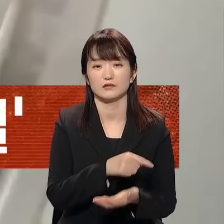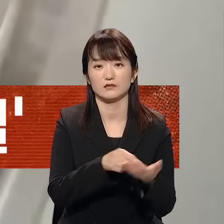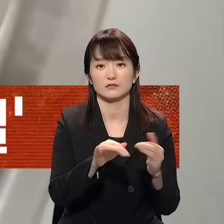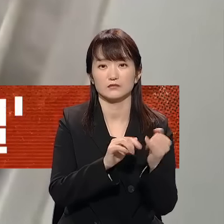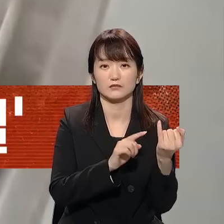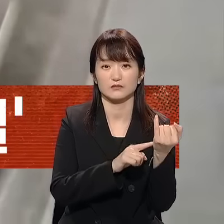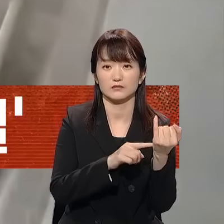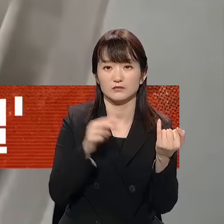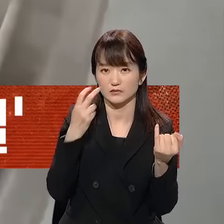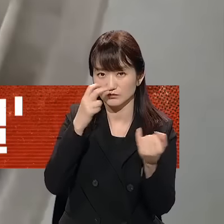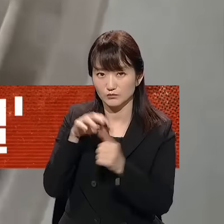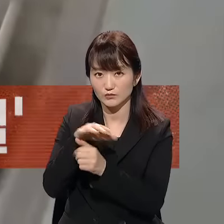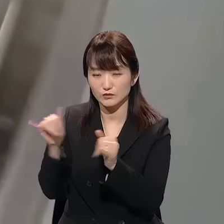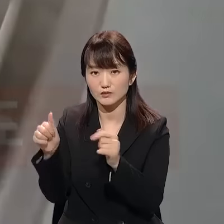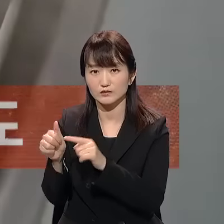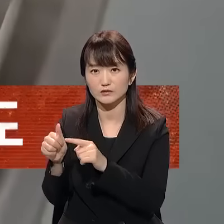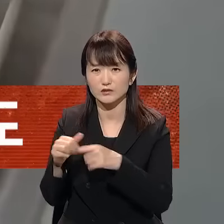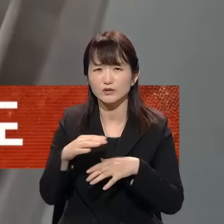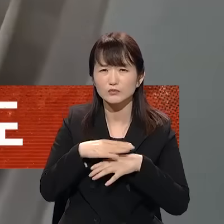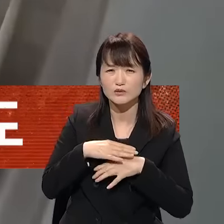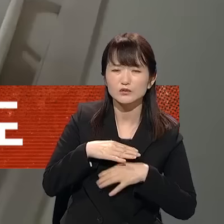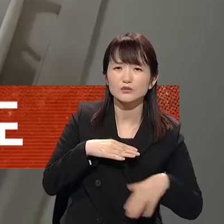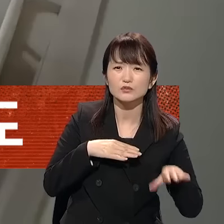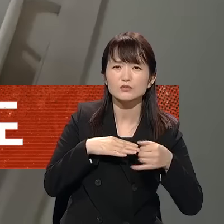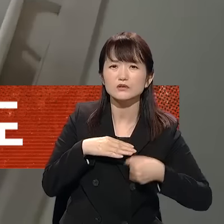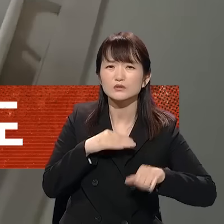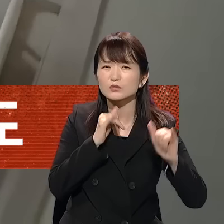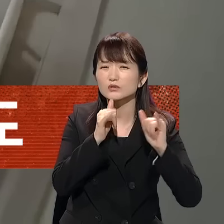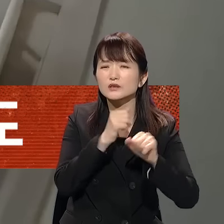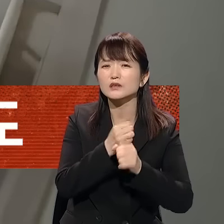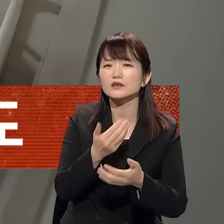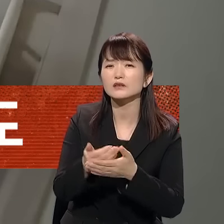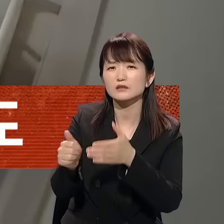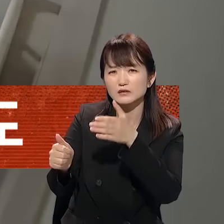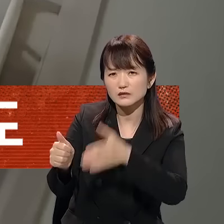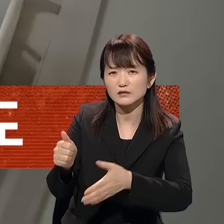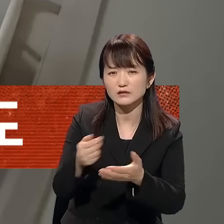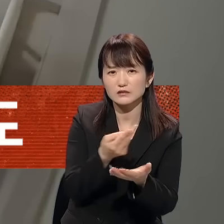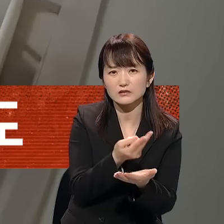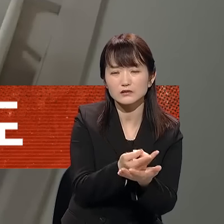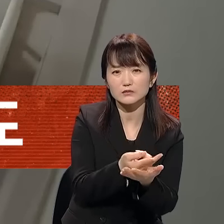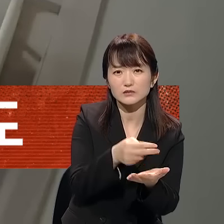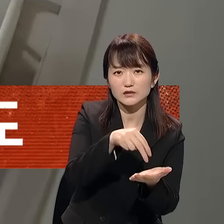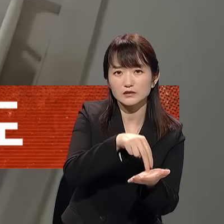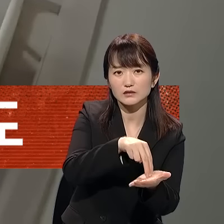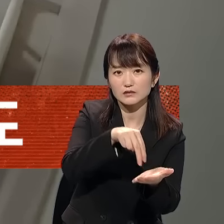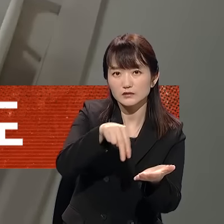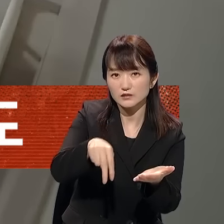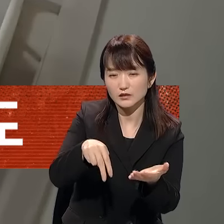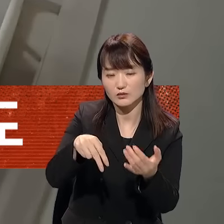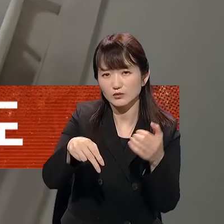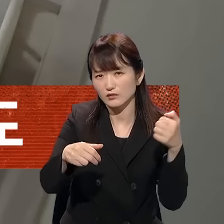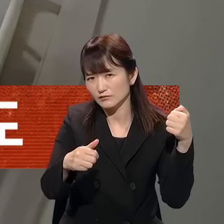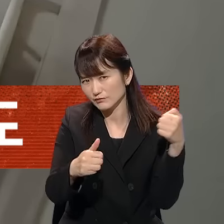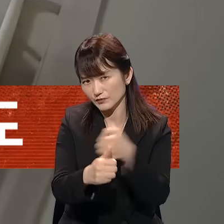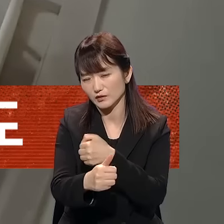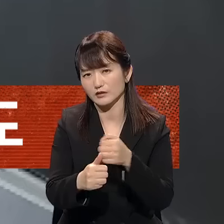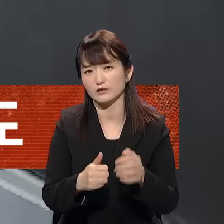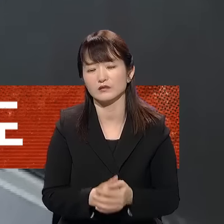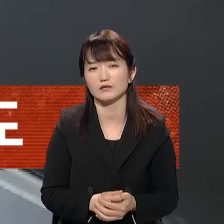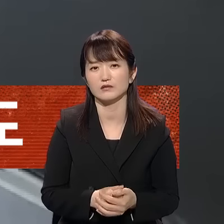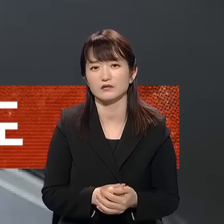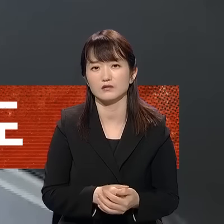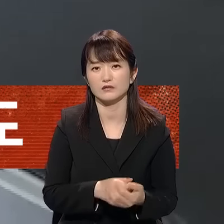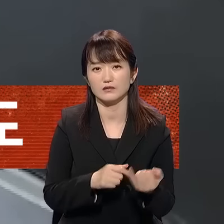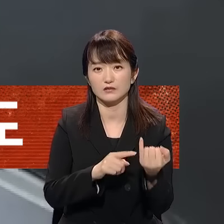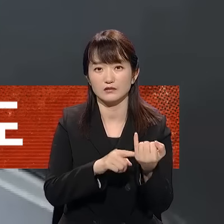이게 무서우니 우리 딸하고 통화 좀 하게 해 달라고 부탁을 했는데 침대에서 내려오려고 하니까 폭행을 한 거라고 합니다 피해자는 꼼짝도